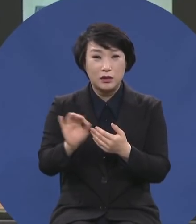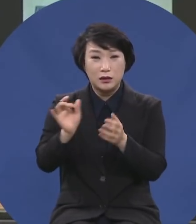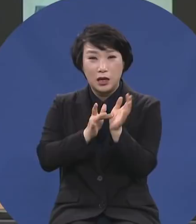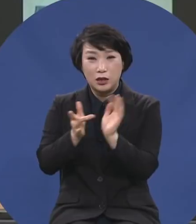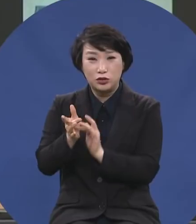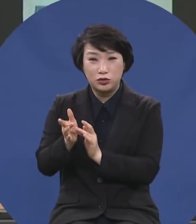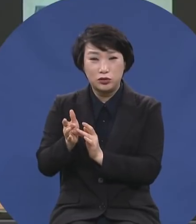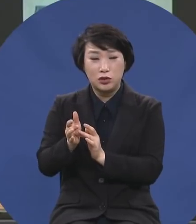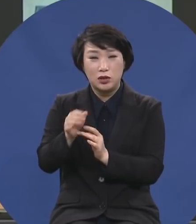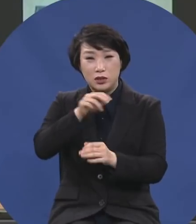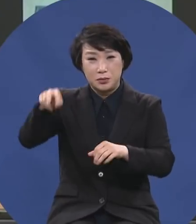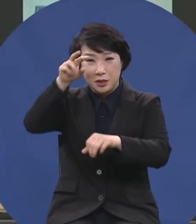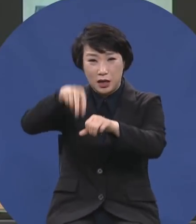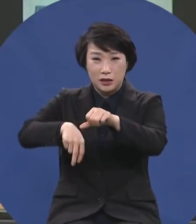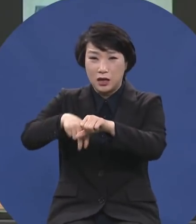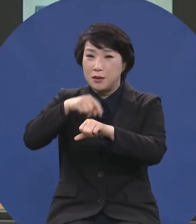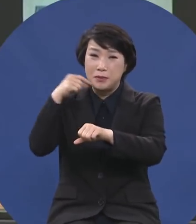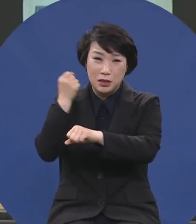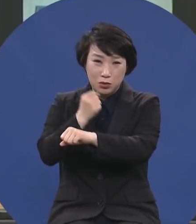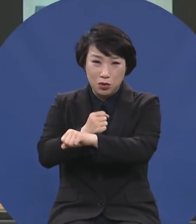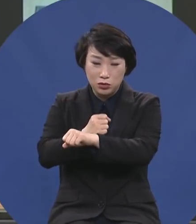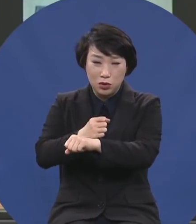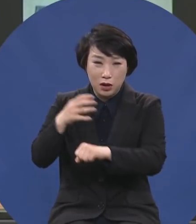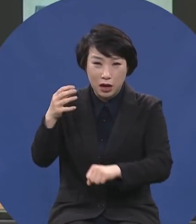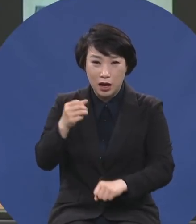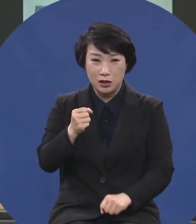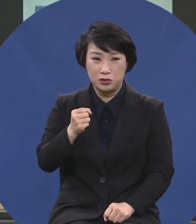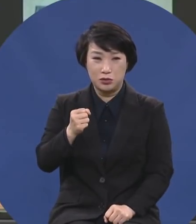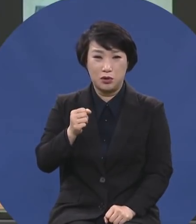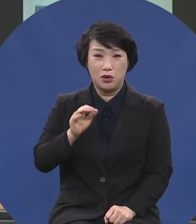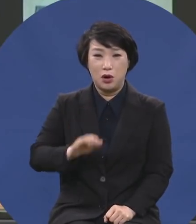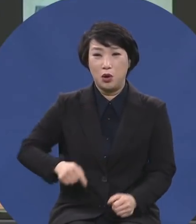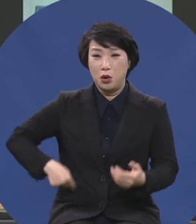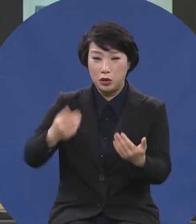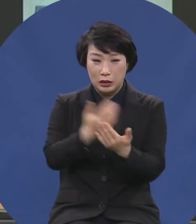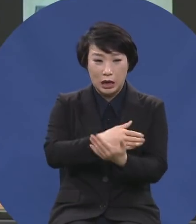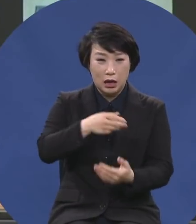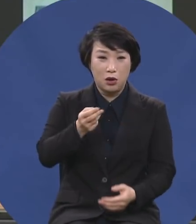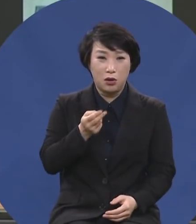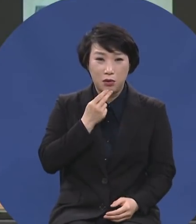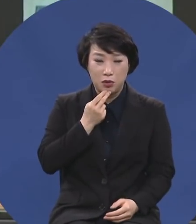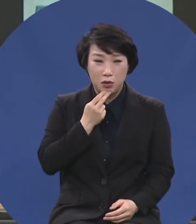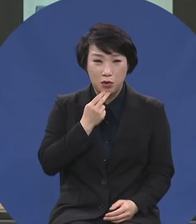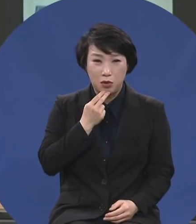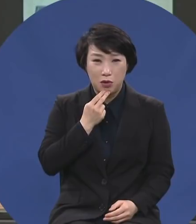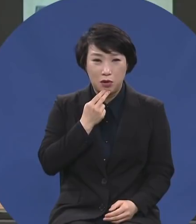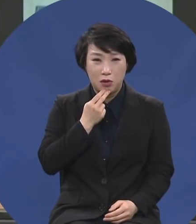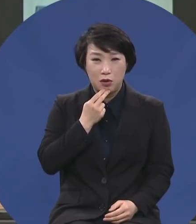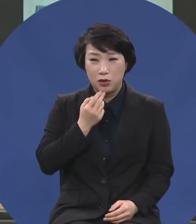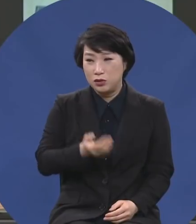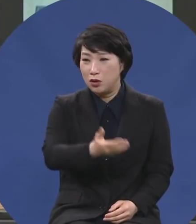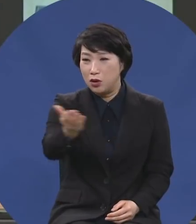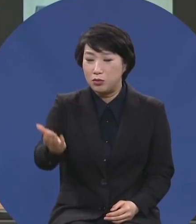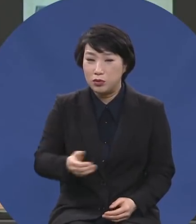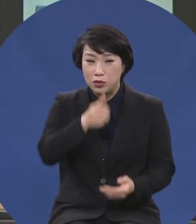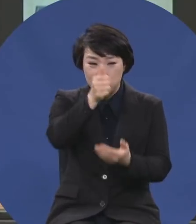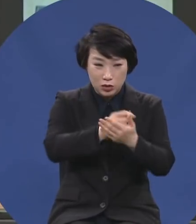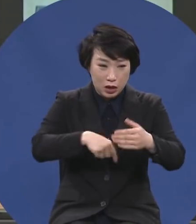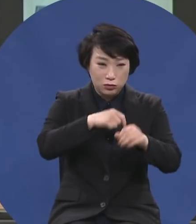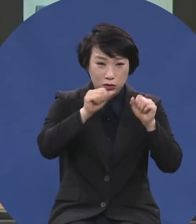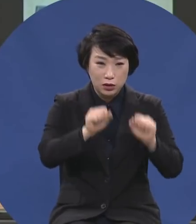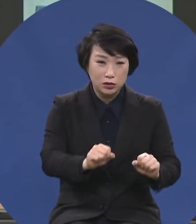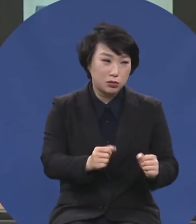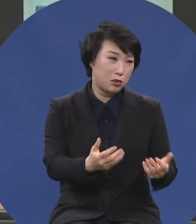예수 십자가의 피의 공로 앞에 회개치 못하고 여러분들이 죄 아래에